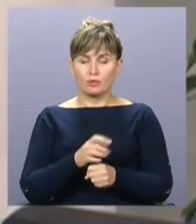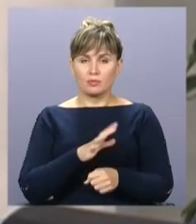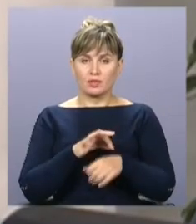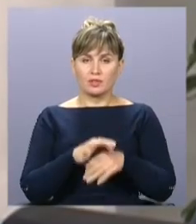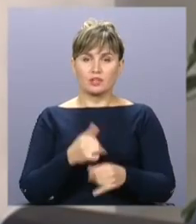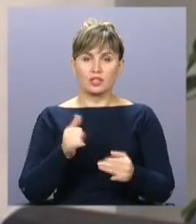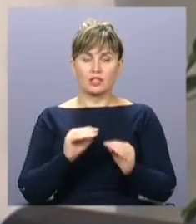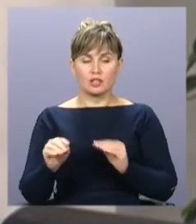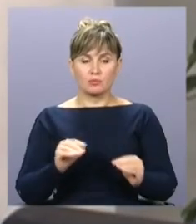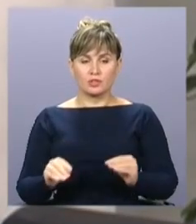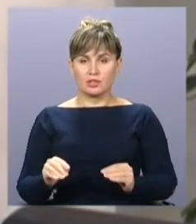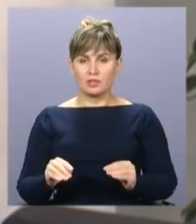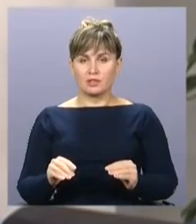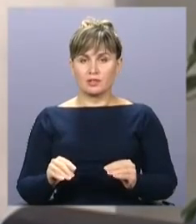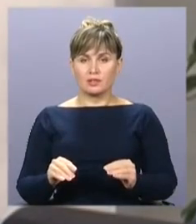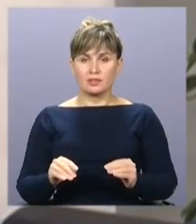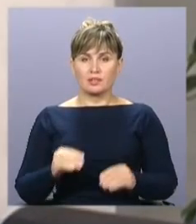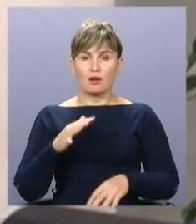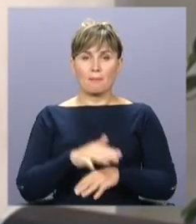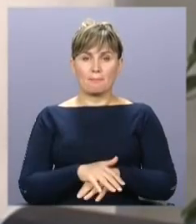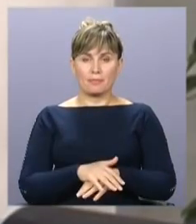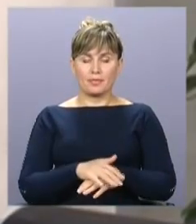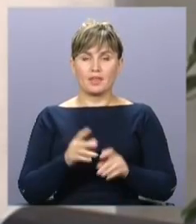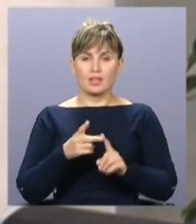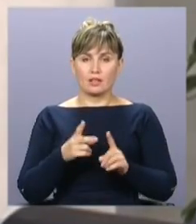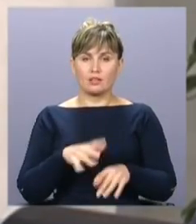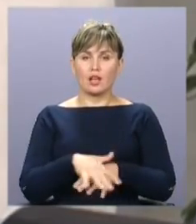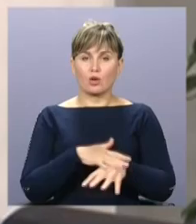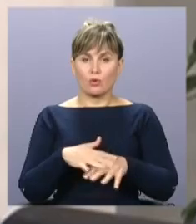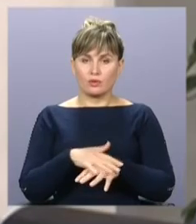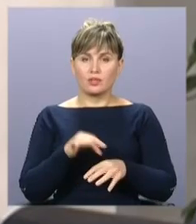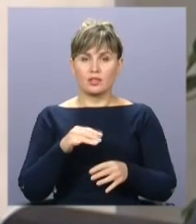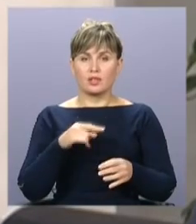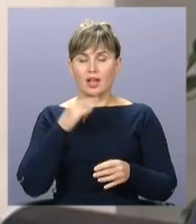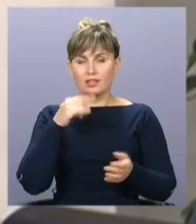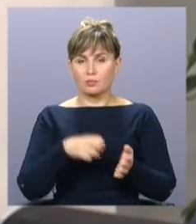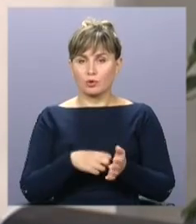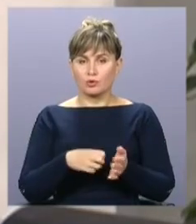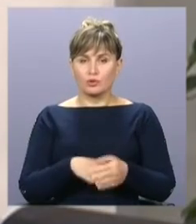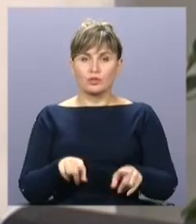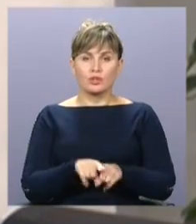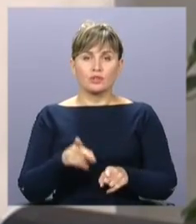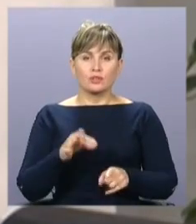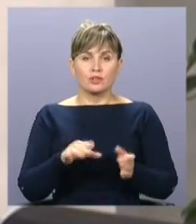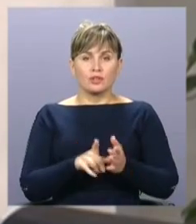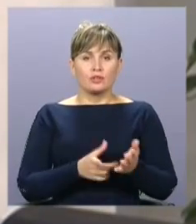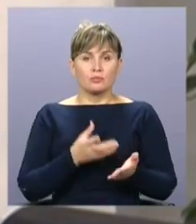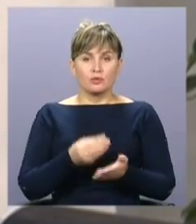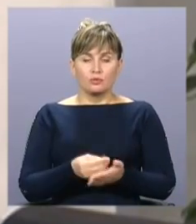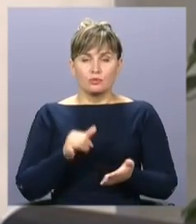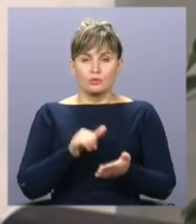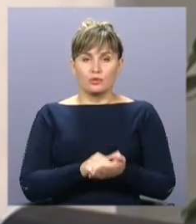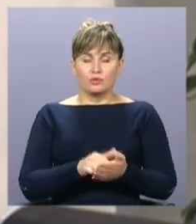же размещены банки второго уровня, это Народный банк и Казпочта. Также для самих налогоплательщиков также